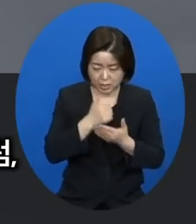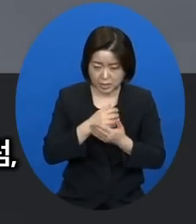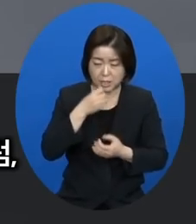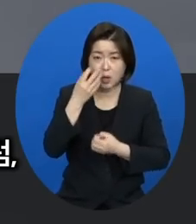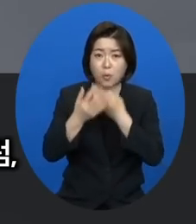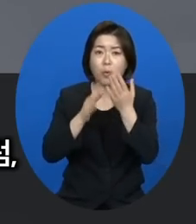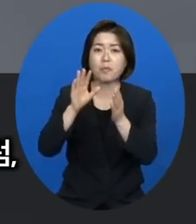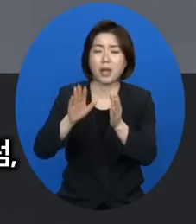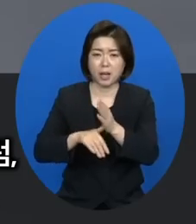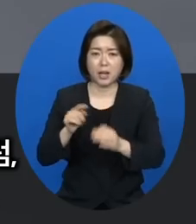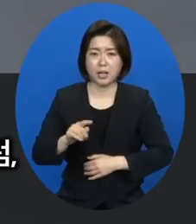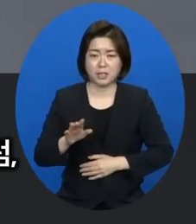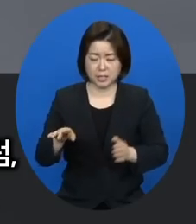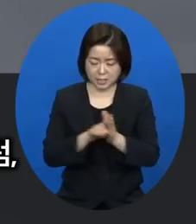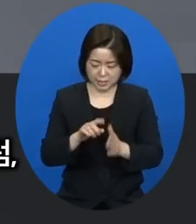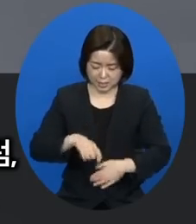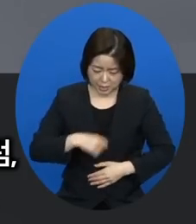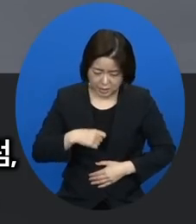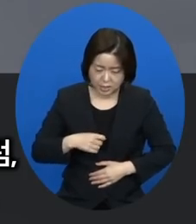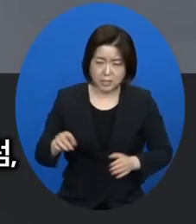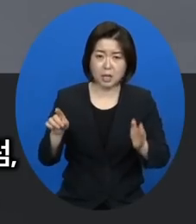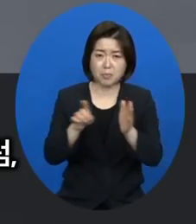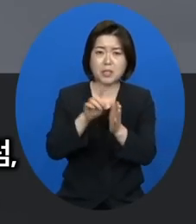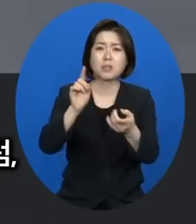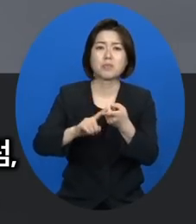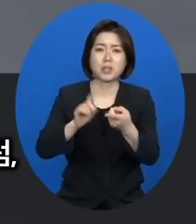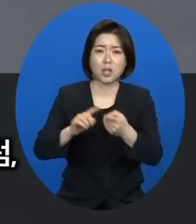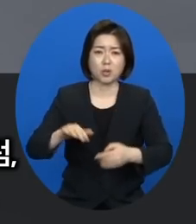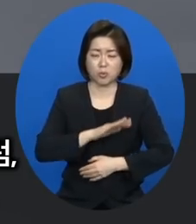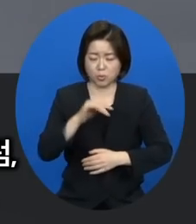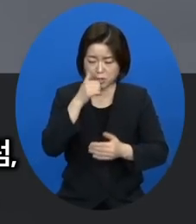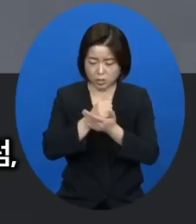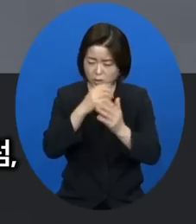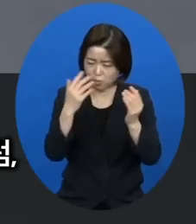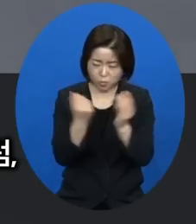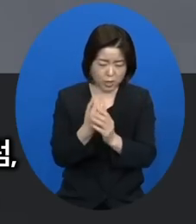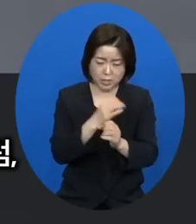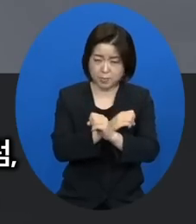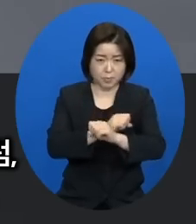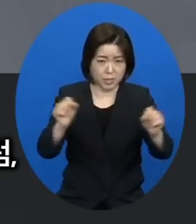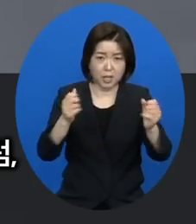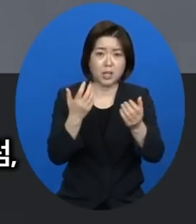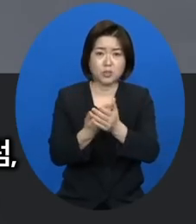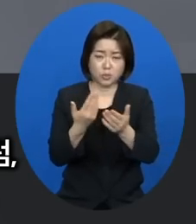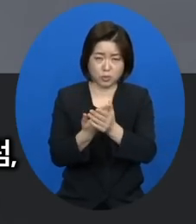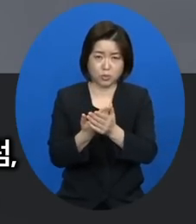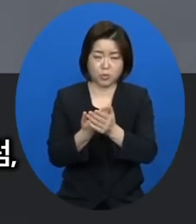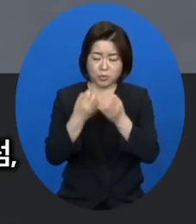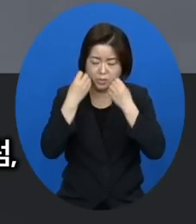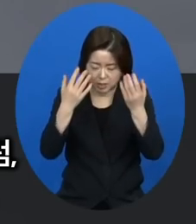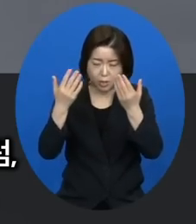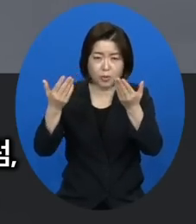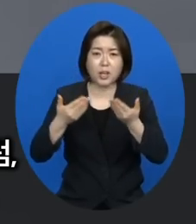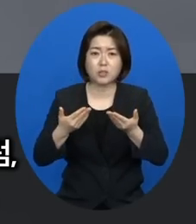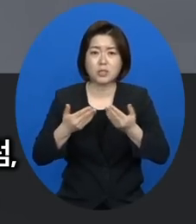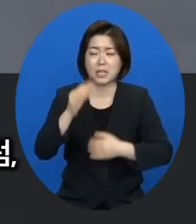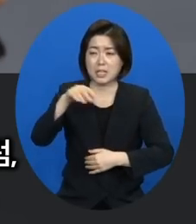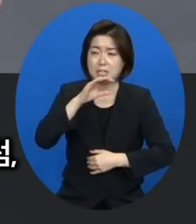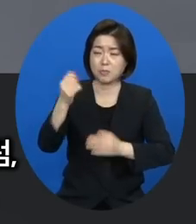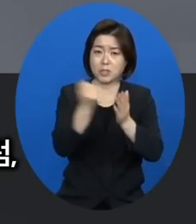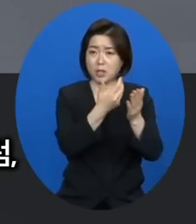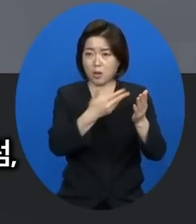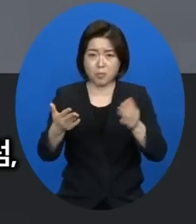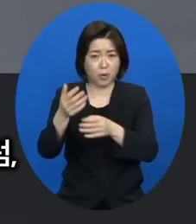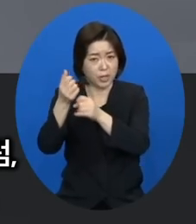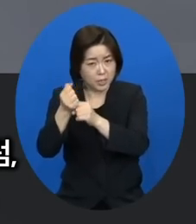때에 신실하시고 미쁘셔서 우리 죄를 완전히 사하시고 우리를 새롭게 하시는 그 십자가의 보혈을 의지하여서